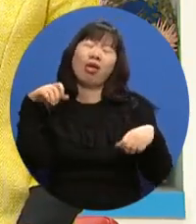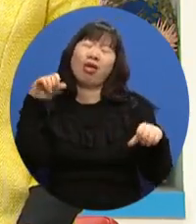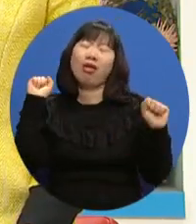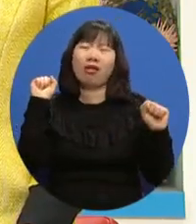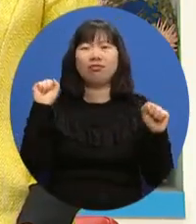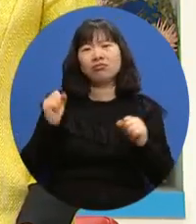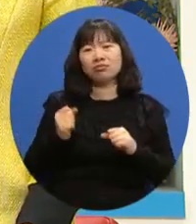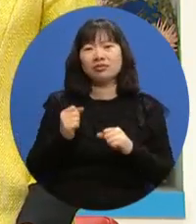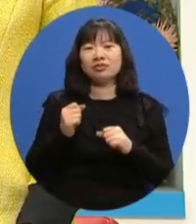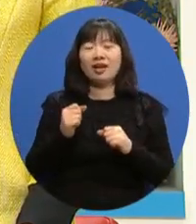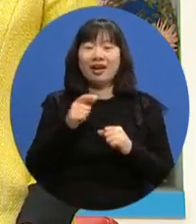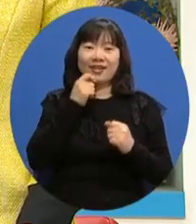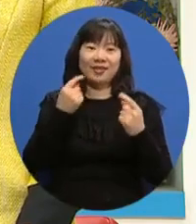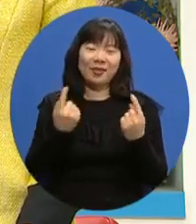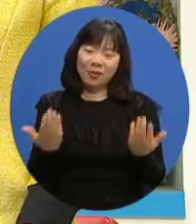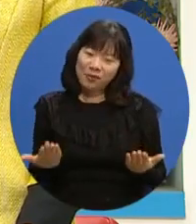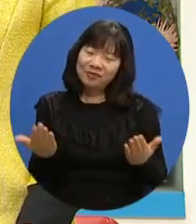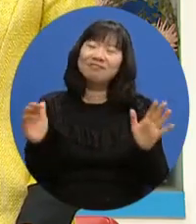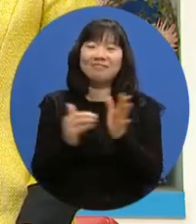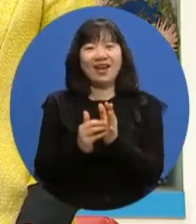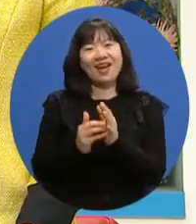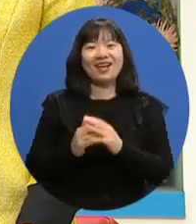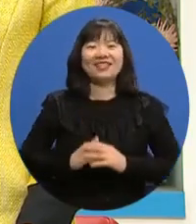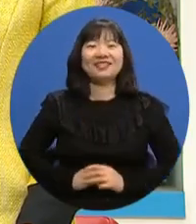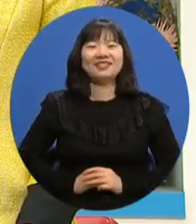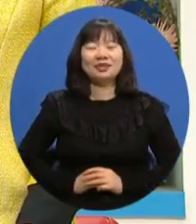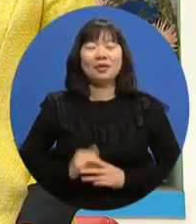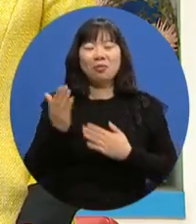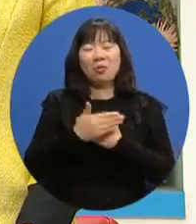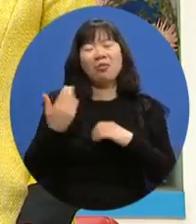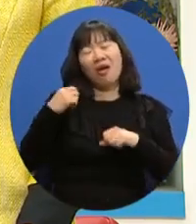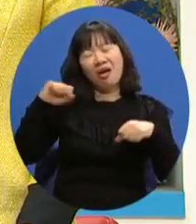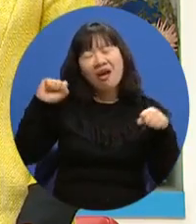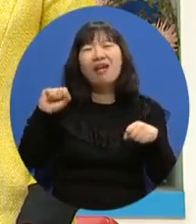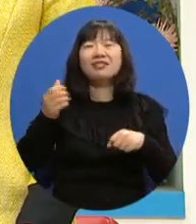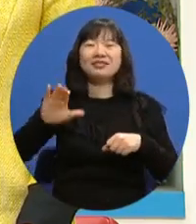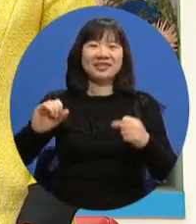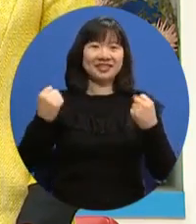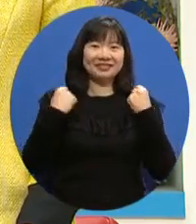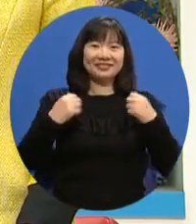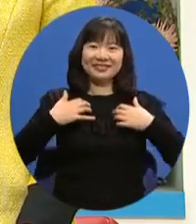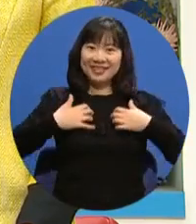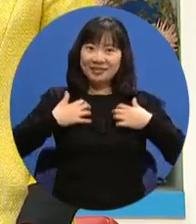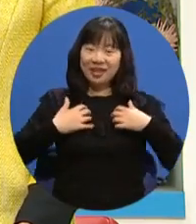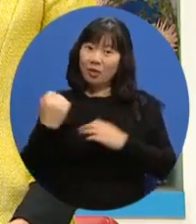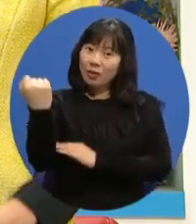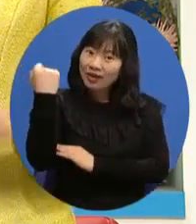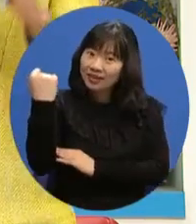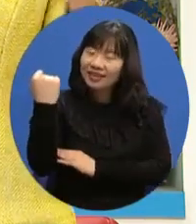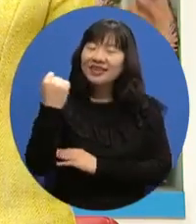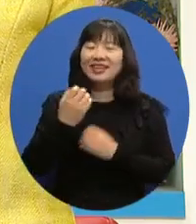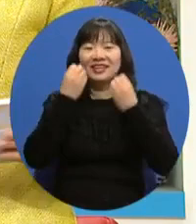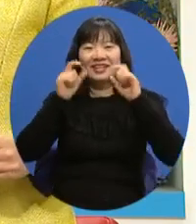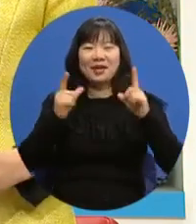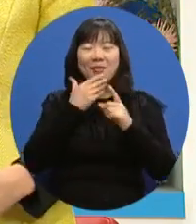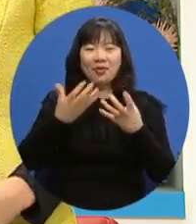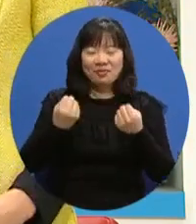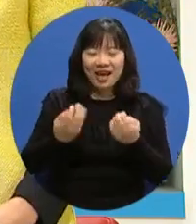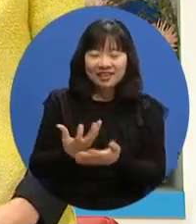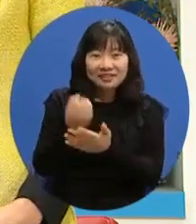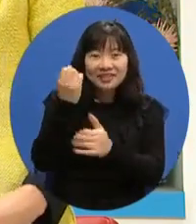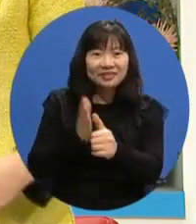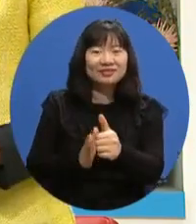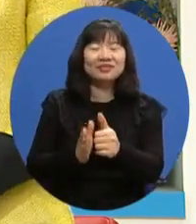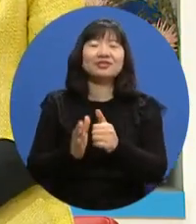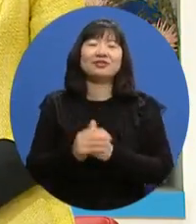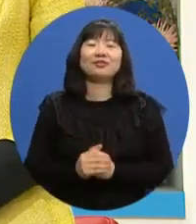아무튼 설 지났습니다. 예, 몸 좀 찌뿌둥하셔도 힘차게, 예, 재밌게, 예, 파이팅 하세요. 네, 네. 새해 복 많이 받으시고요. 네, 복 많이